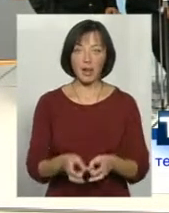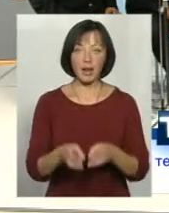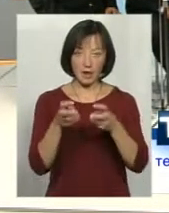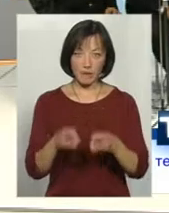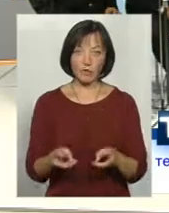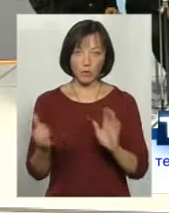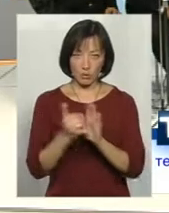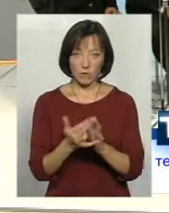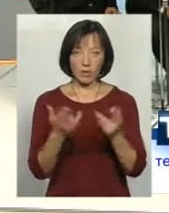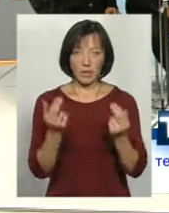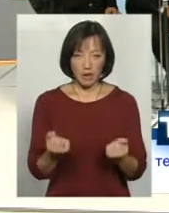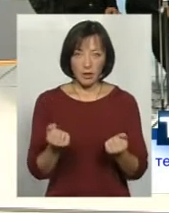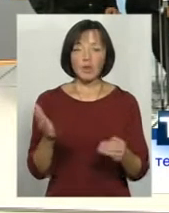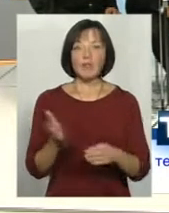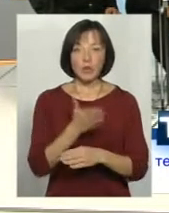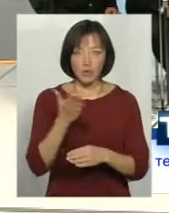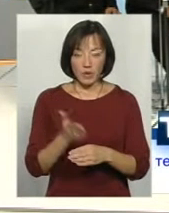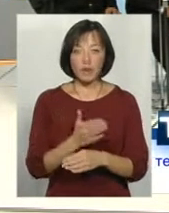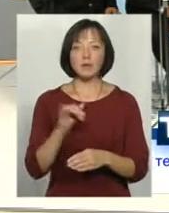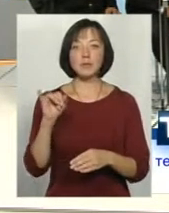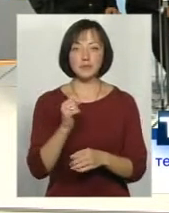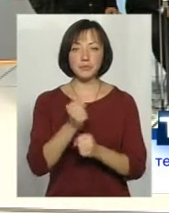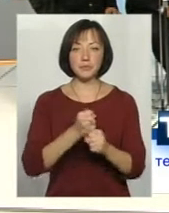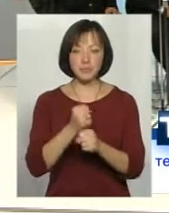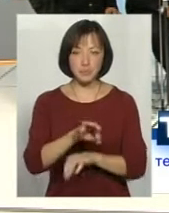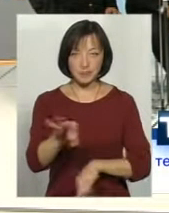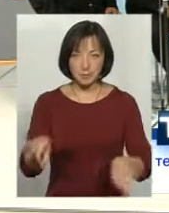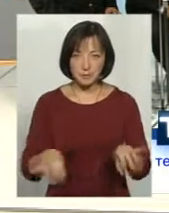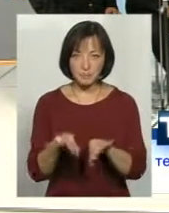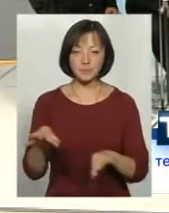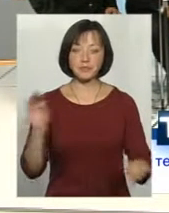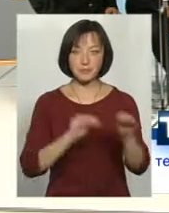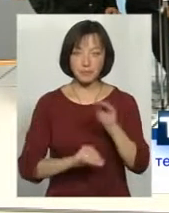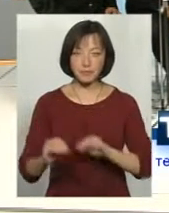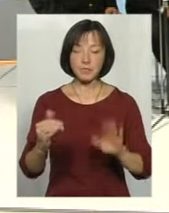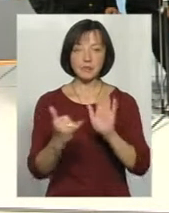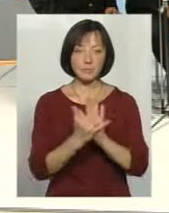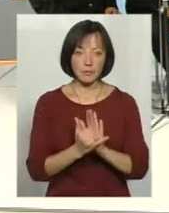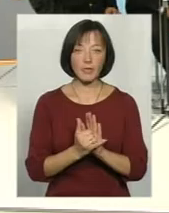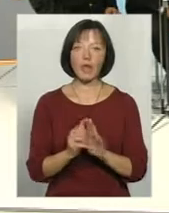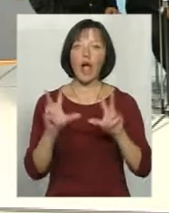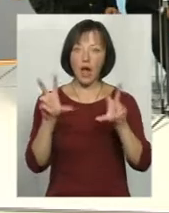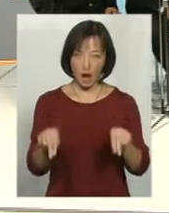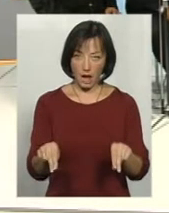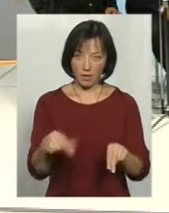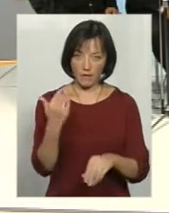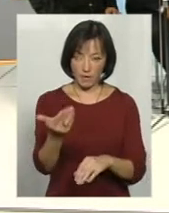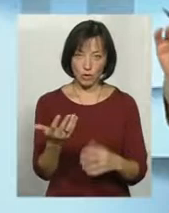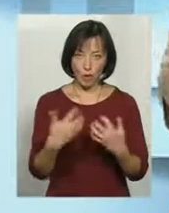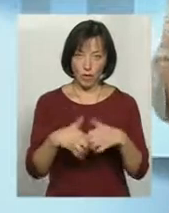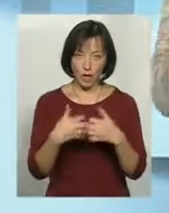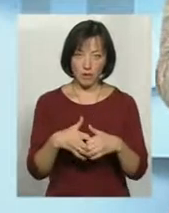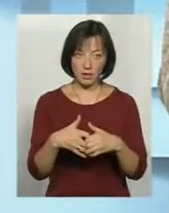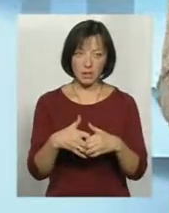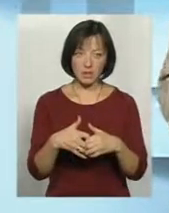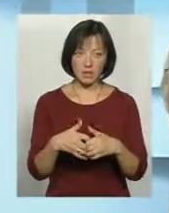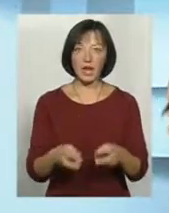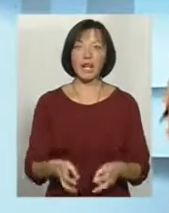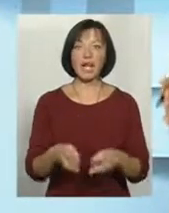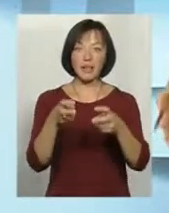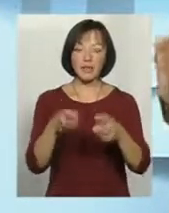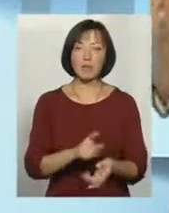от встановлює його, так? І виготовляє, і розробляє, і збирає, і встановлює. А гарантія на ваше обладнання, тому що